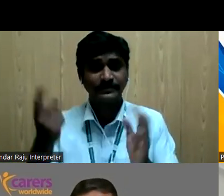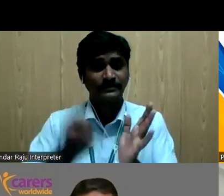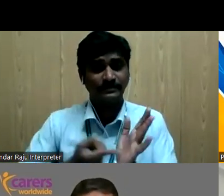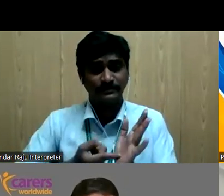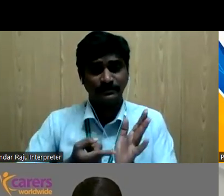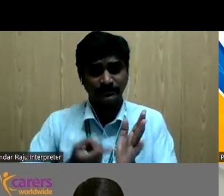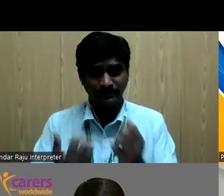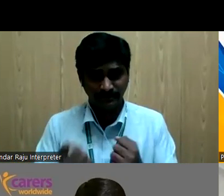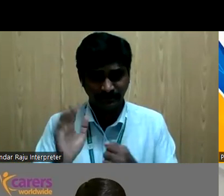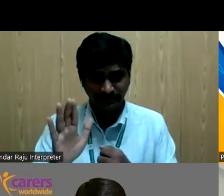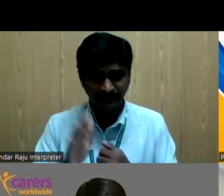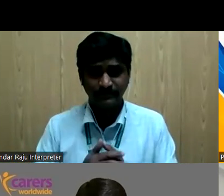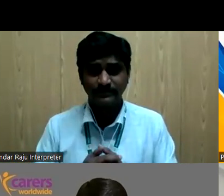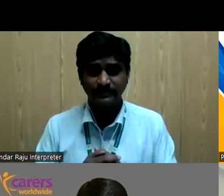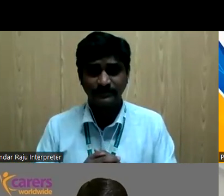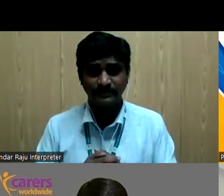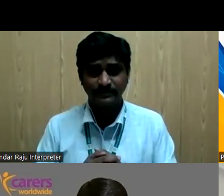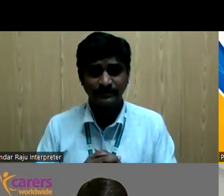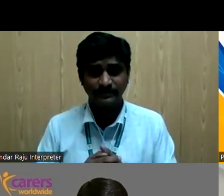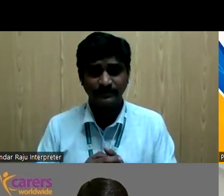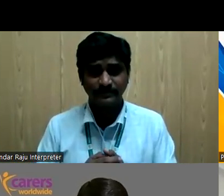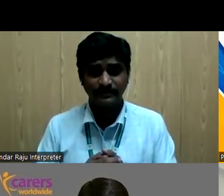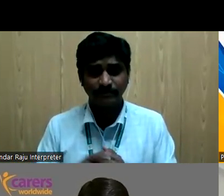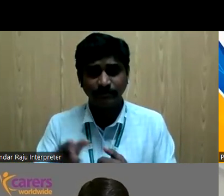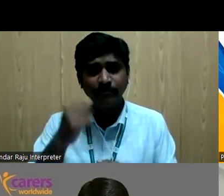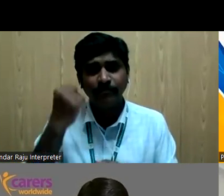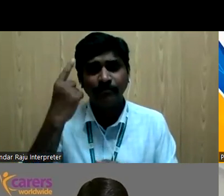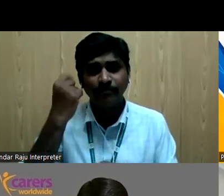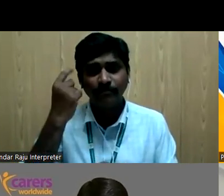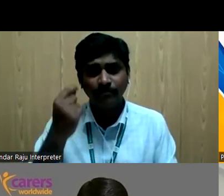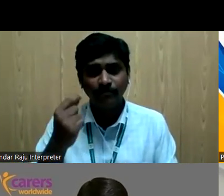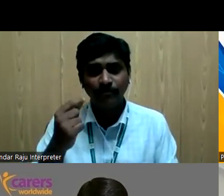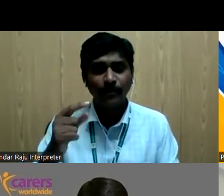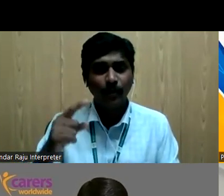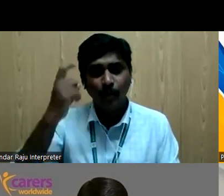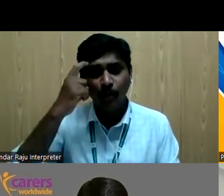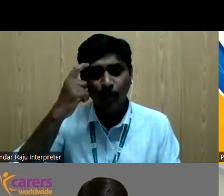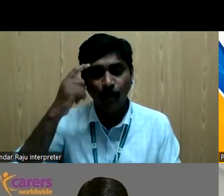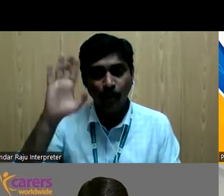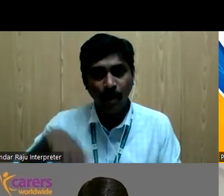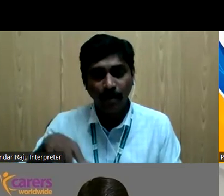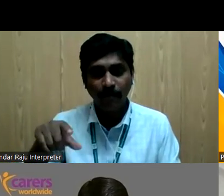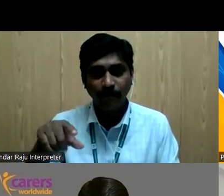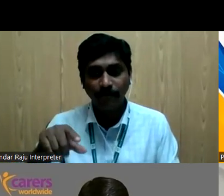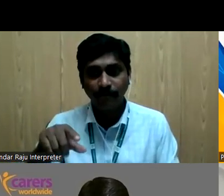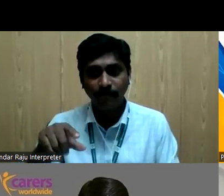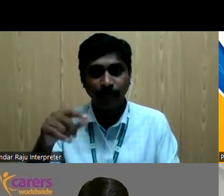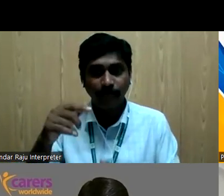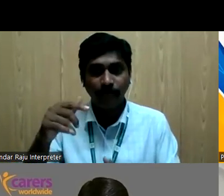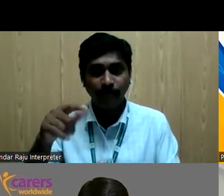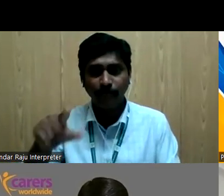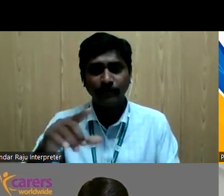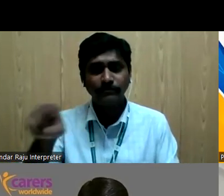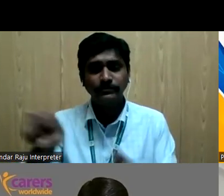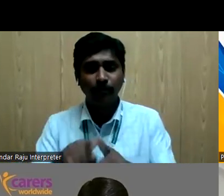क्योंकि मैं जब मुझे पता चला कि मेरे बेटे को ASD है, ऑटिज्म है, तो मैं गांव में रहती थी और वहां पर कोई